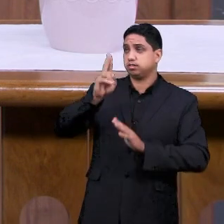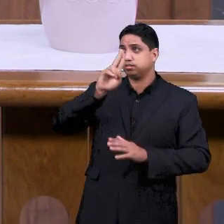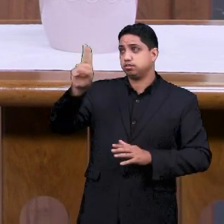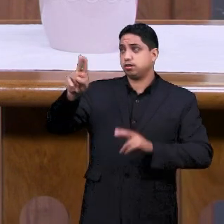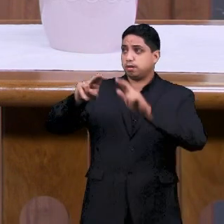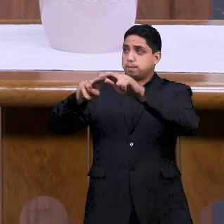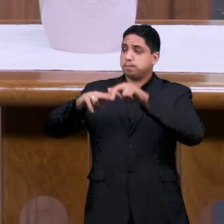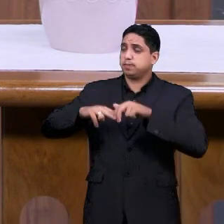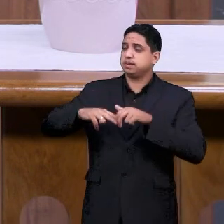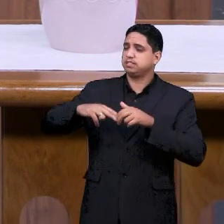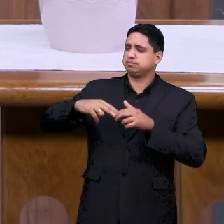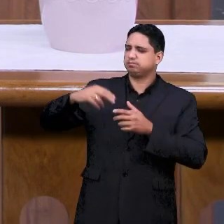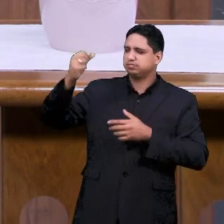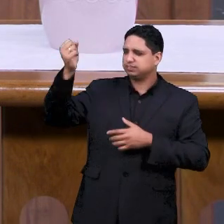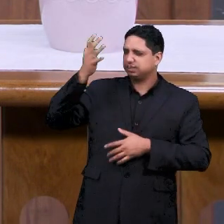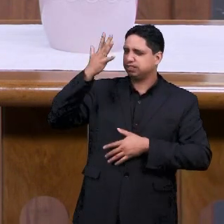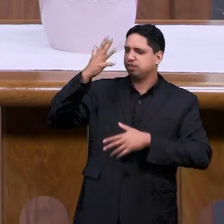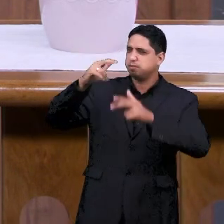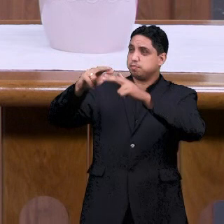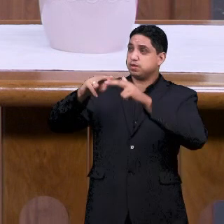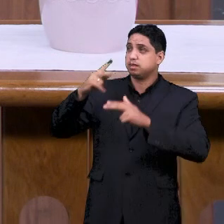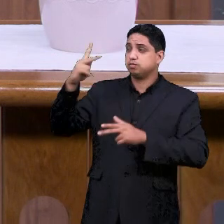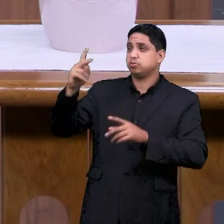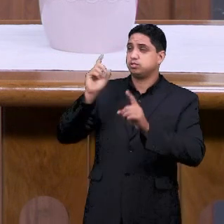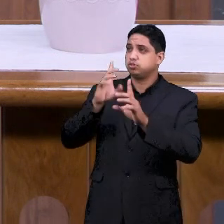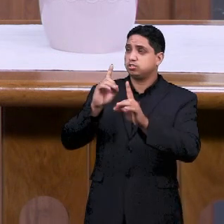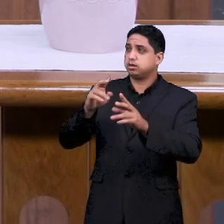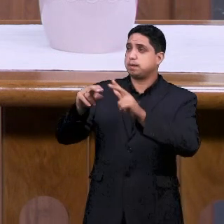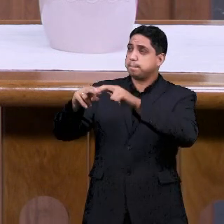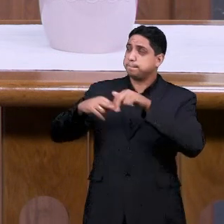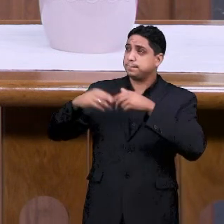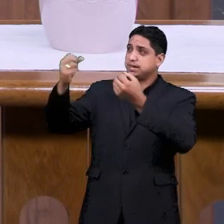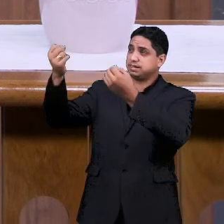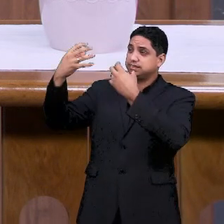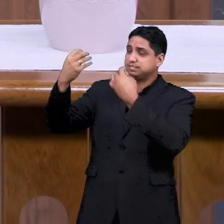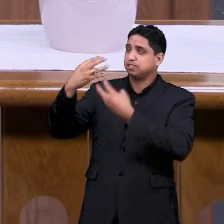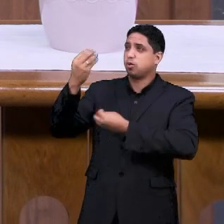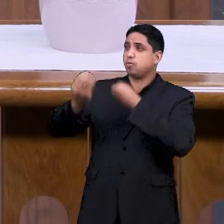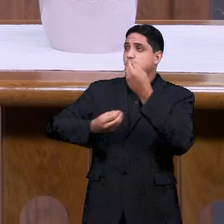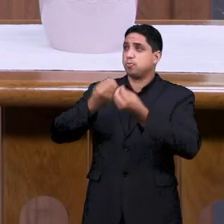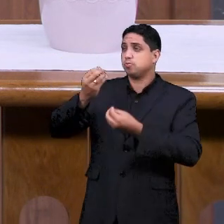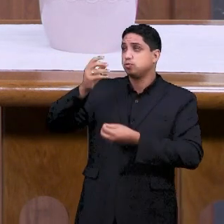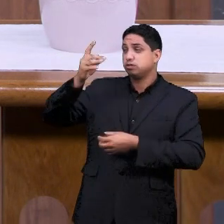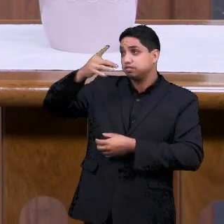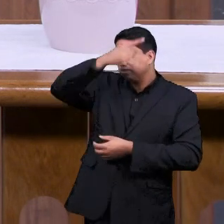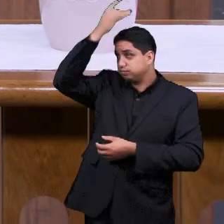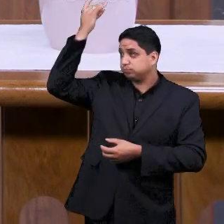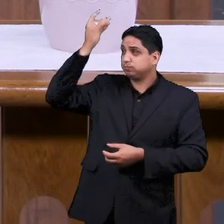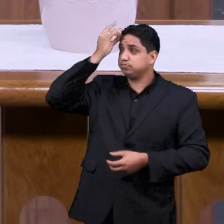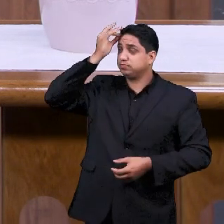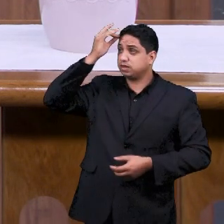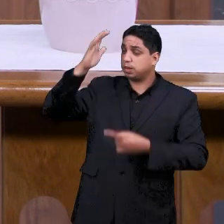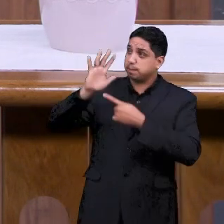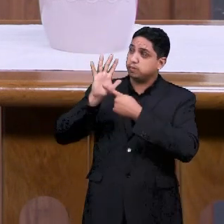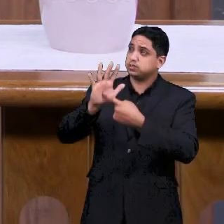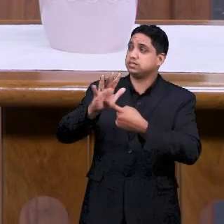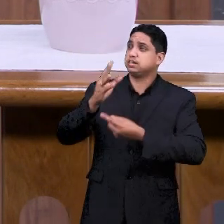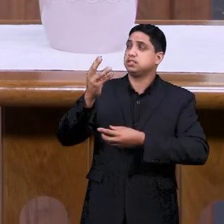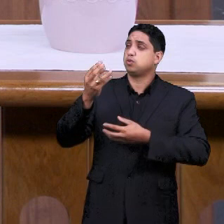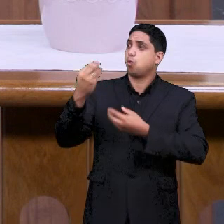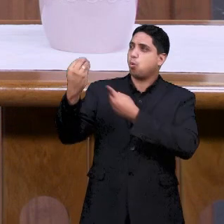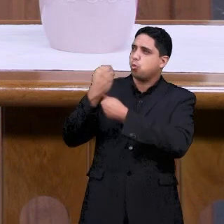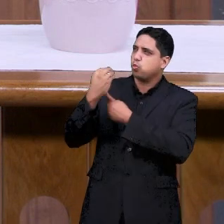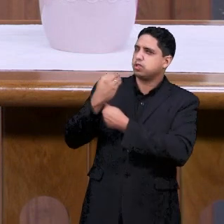ta direction, pour ta doctrine, pour l'enseignement, Seigneur, pour la manière comme ton esprit démontre